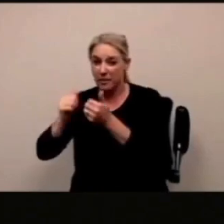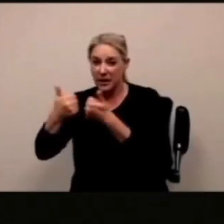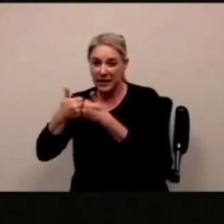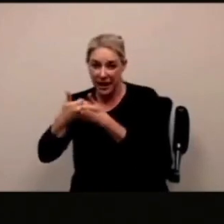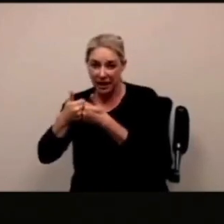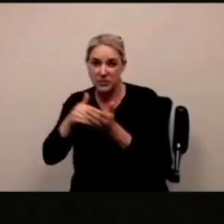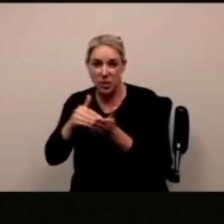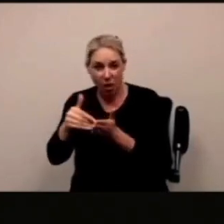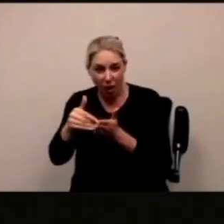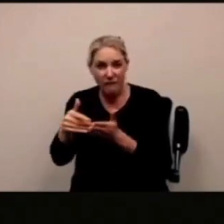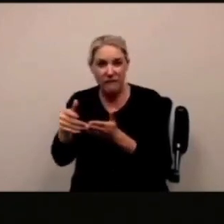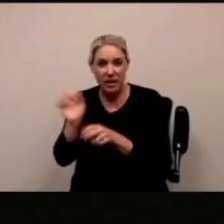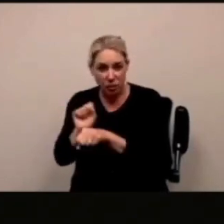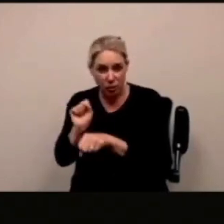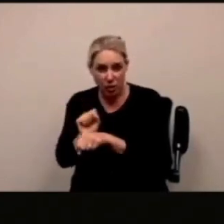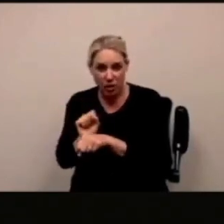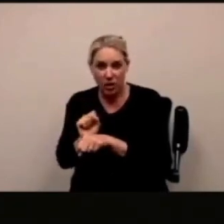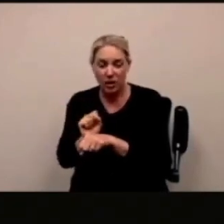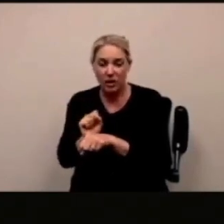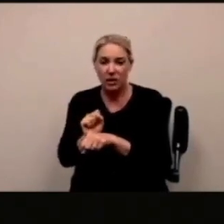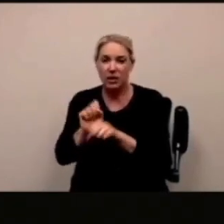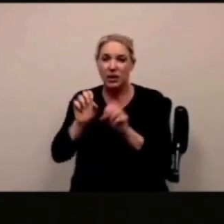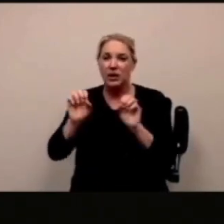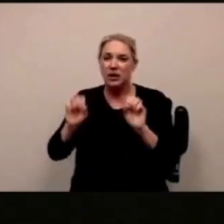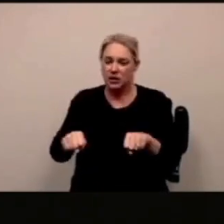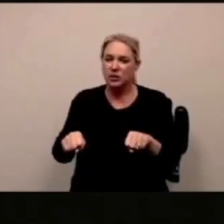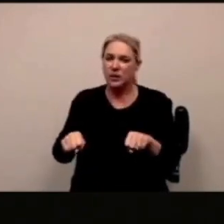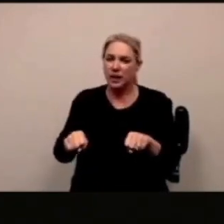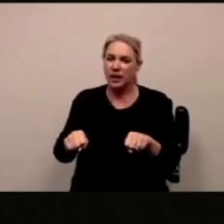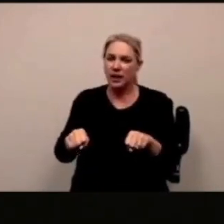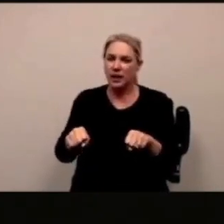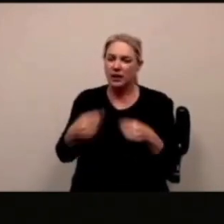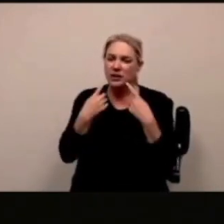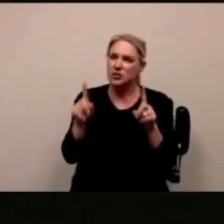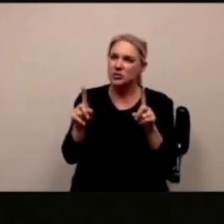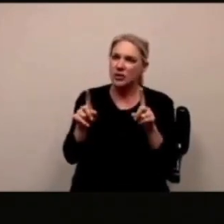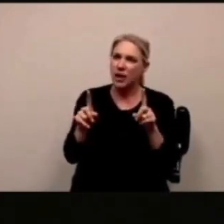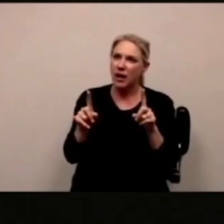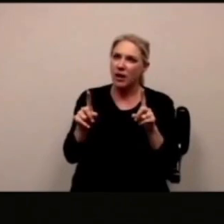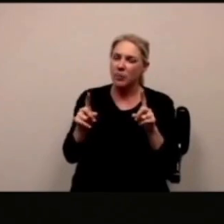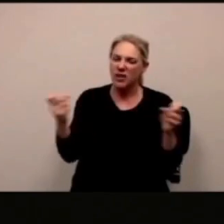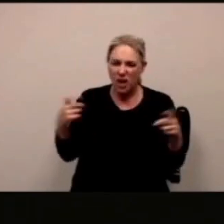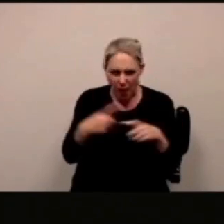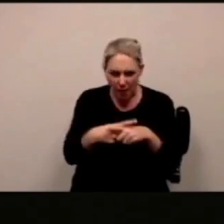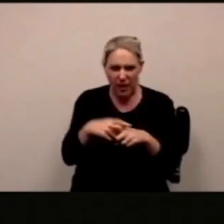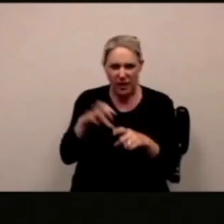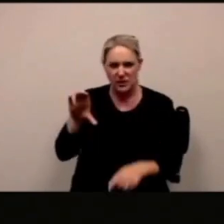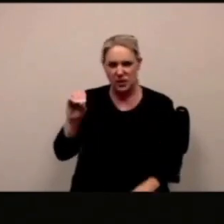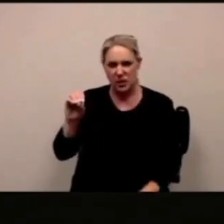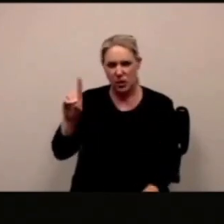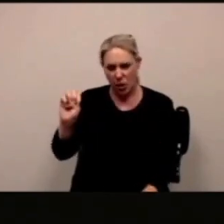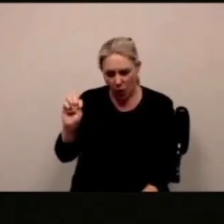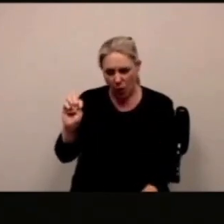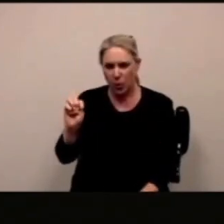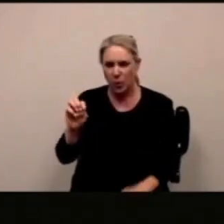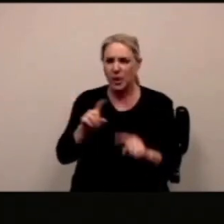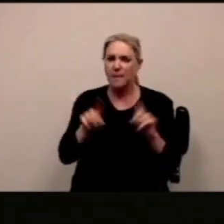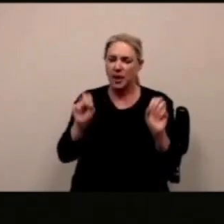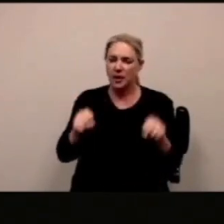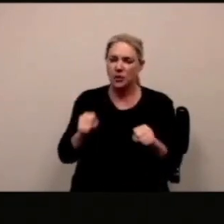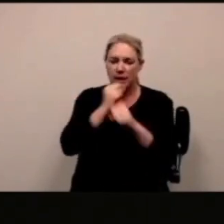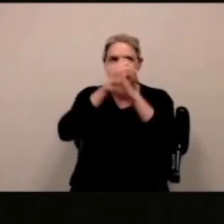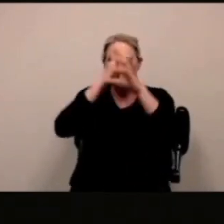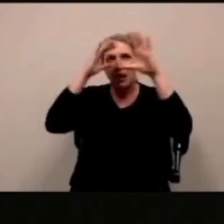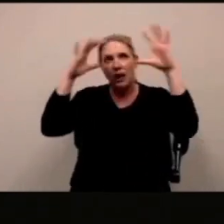このようなプラットフォームのやり方についてあといろいろ考えさせるようなものだと思いますスプライトが中心になってやった世界がその周り